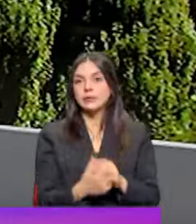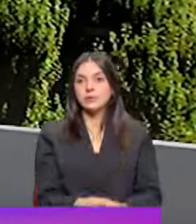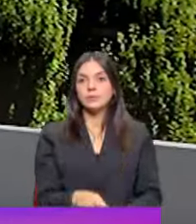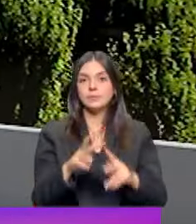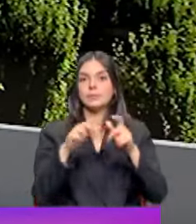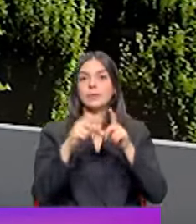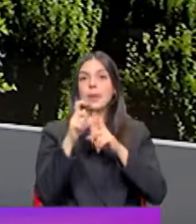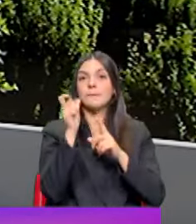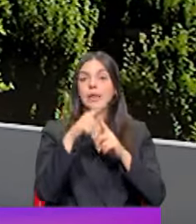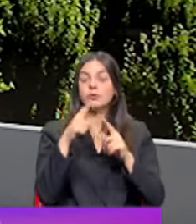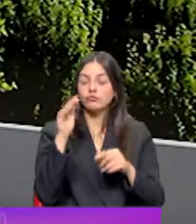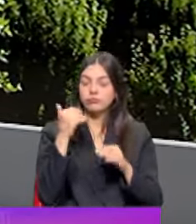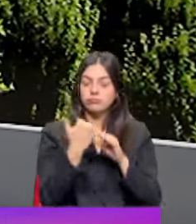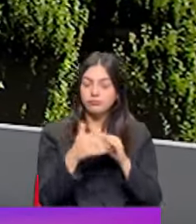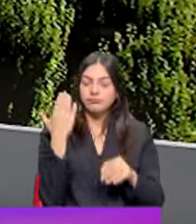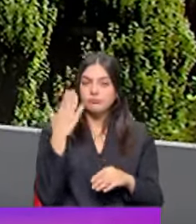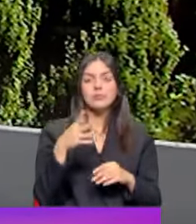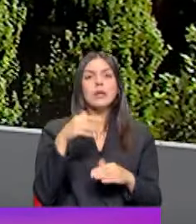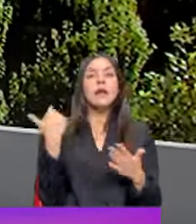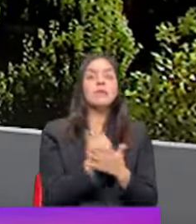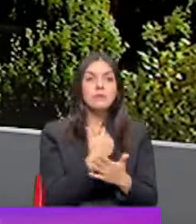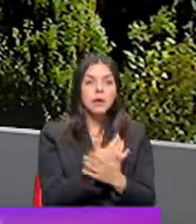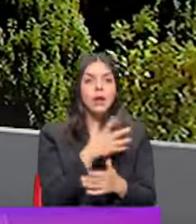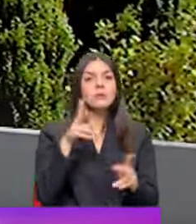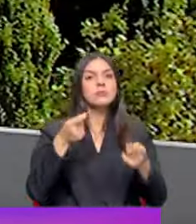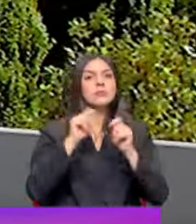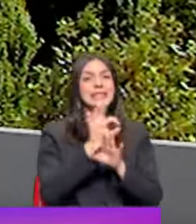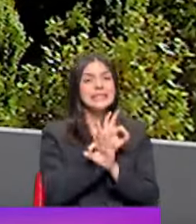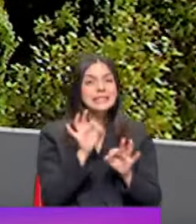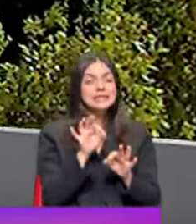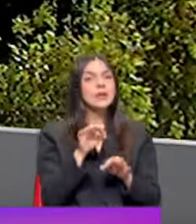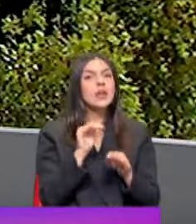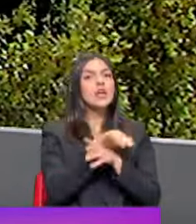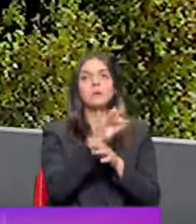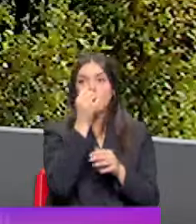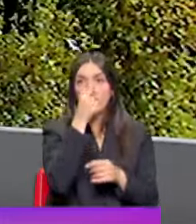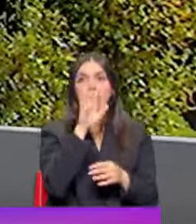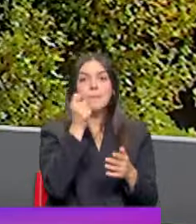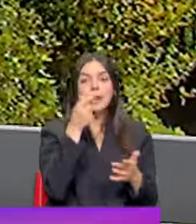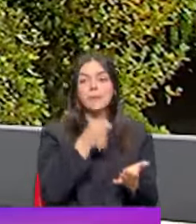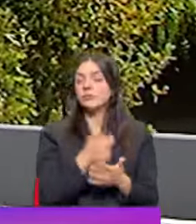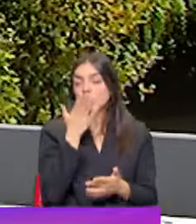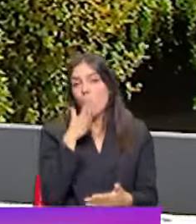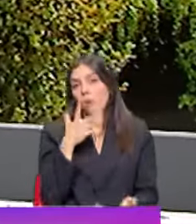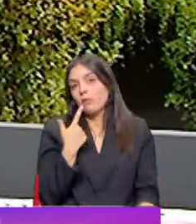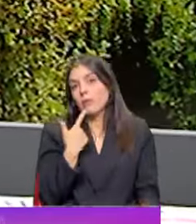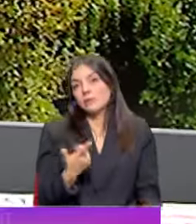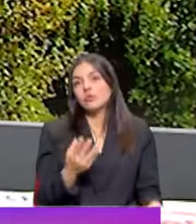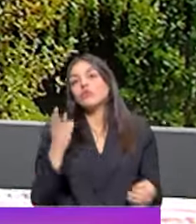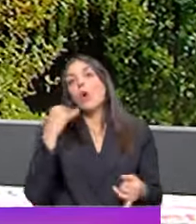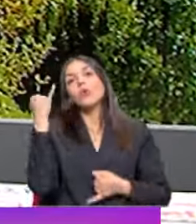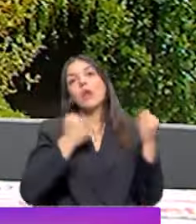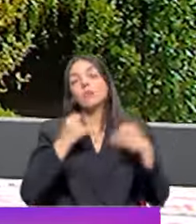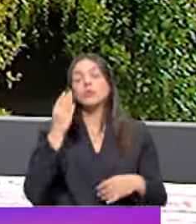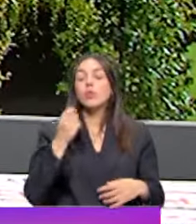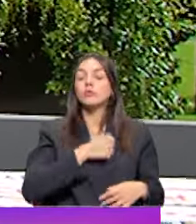Mesut Şahan, kredisiz ve kredi kartsız yaşamak kolay değil, nakit yok ki zaten mesajını göndermiş. Çok tartıştığımız bir durum.